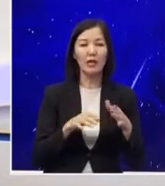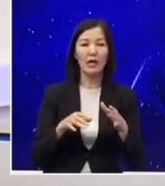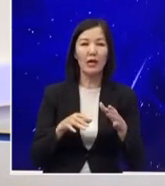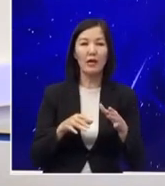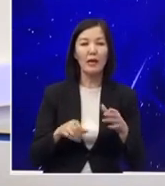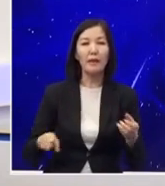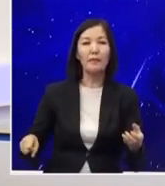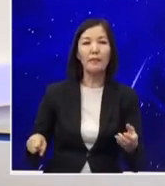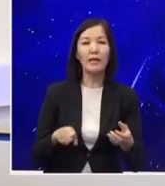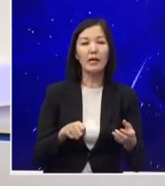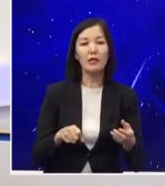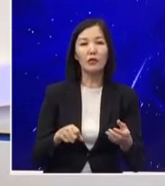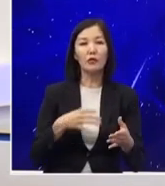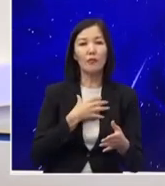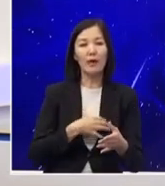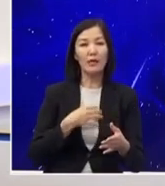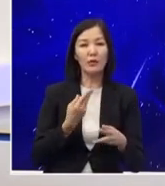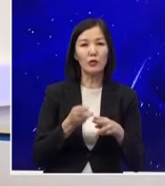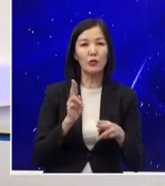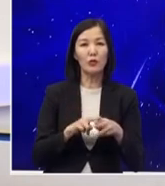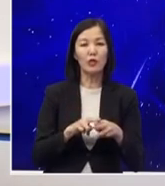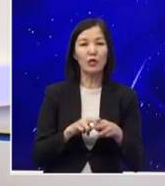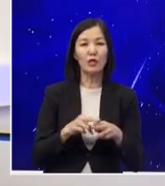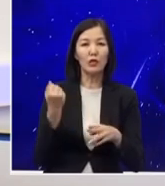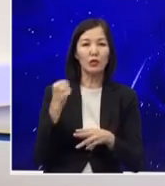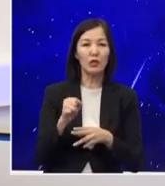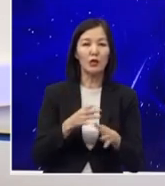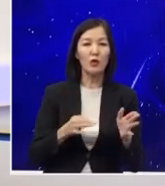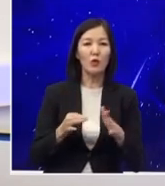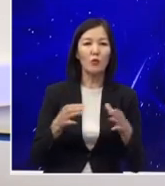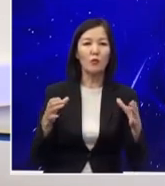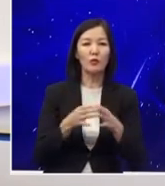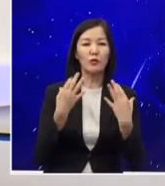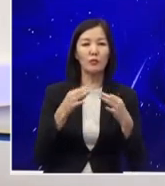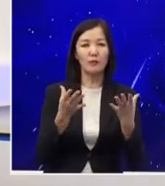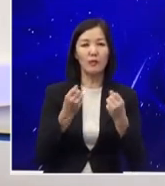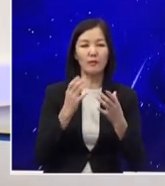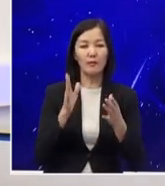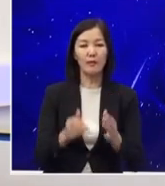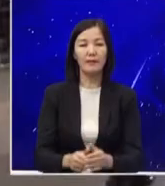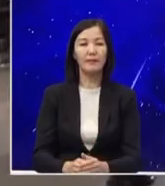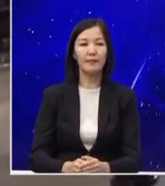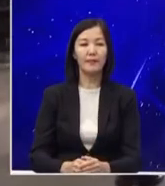шара бильярдшылар үшін аса маңызды, өйткені жеңіске жеткендер облыс біріншілігіне жолдама алады.